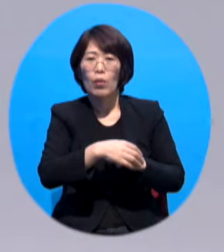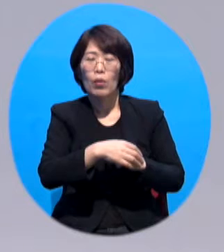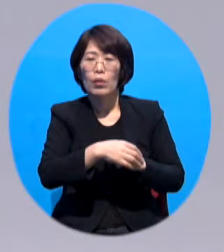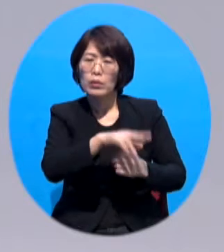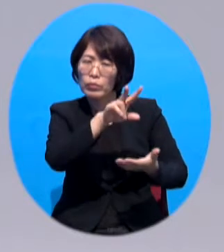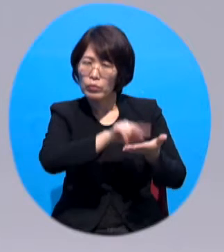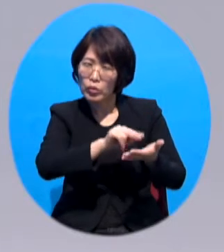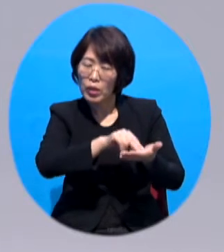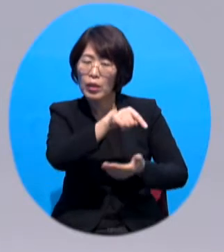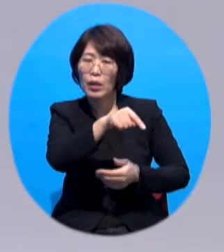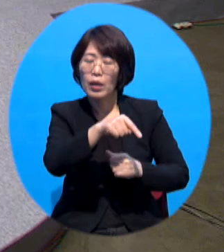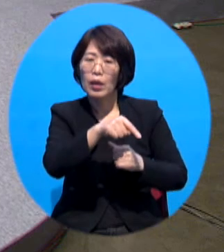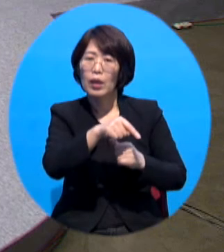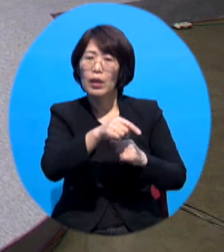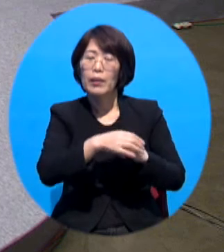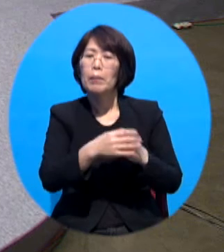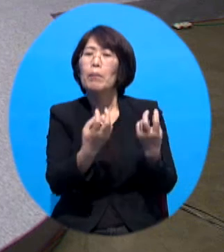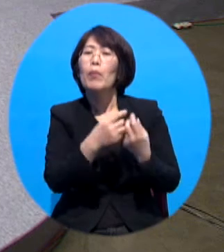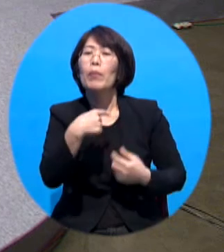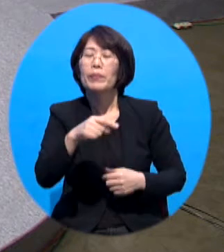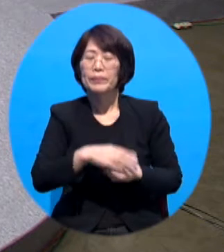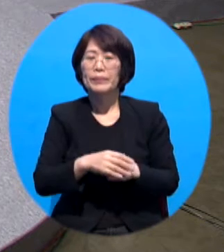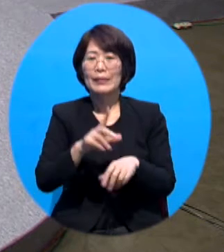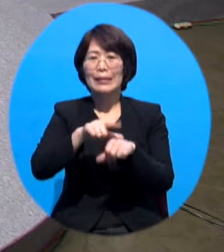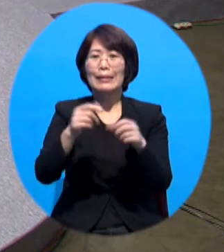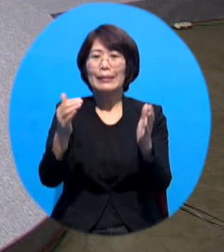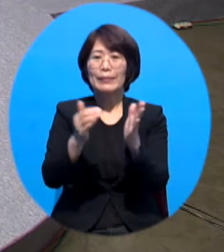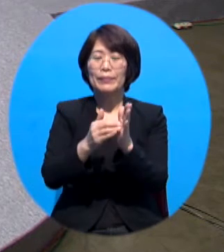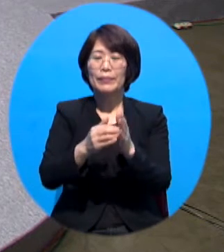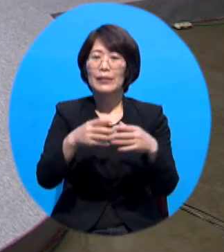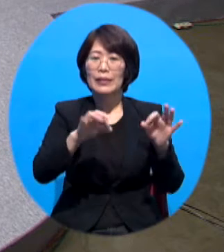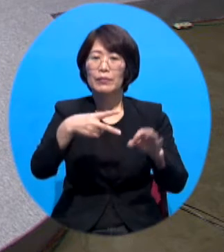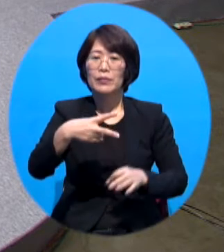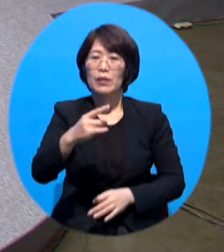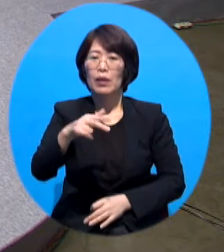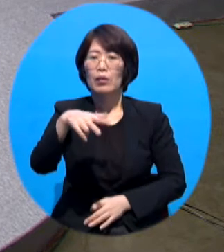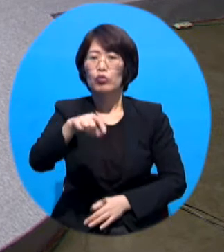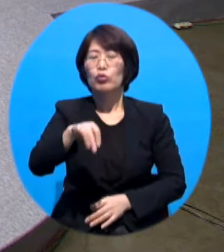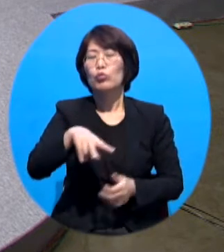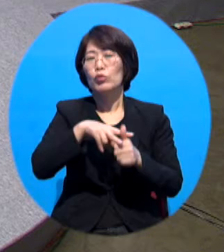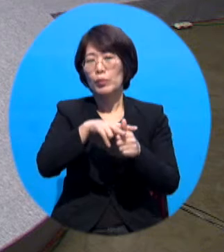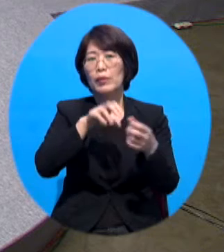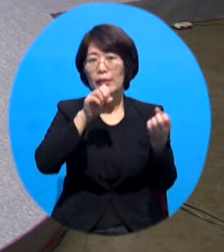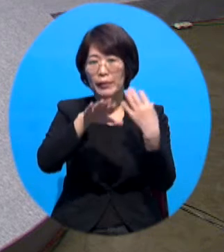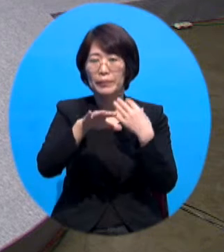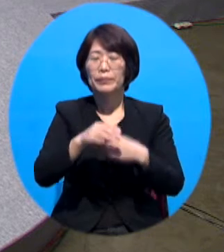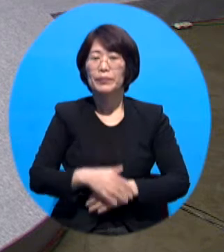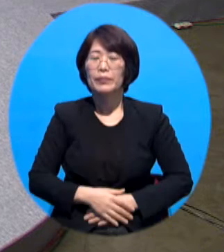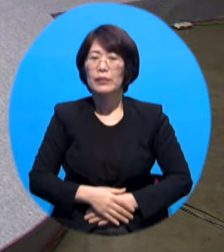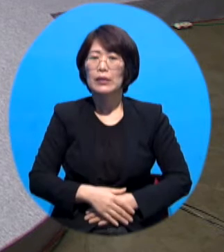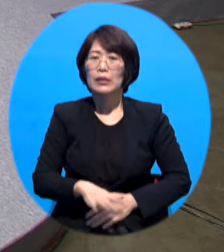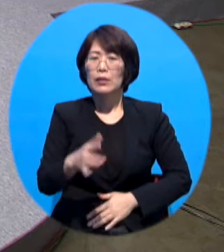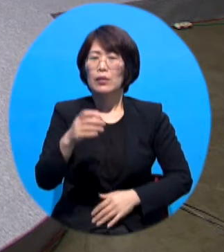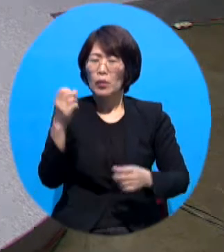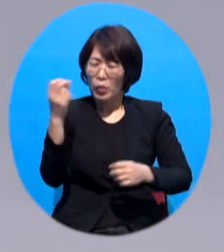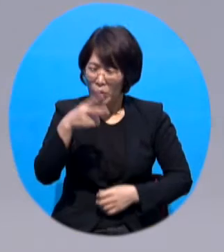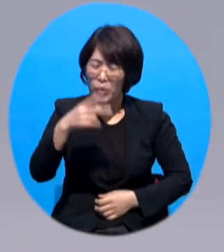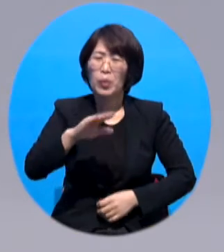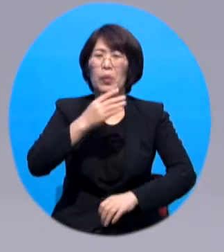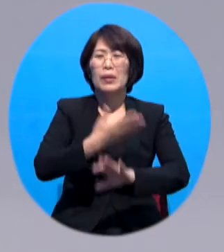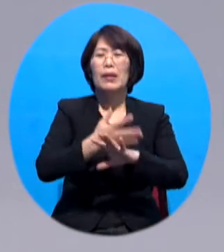문제에 대한 에 4 발언 시간에 종료되었습니다 김대중 후보 답변해 주십시오 30초 입니다 예전이나 모터만 하고